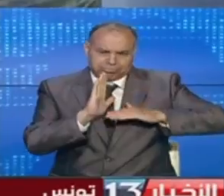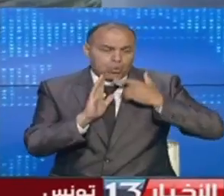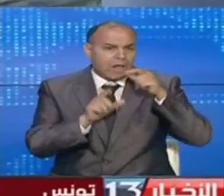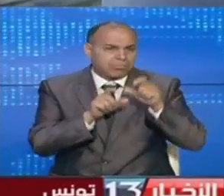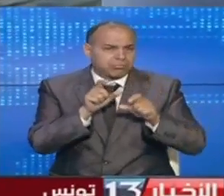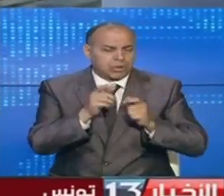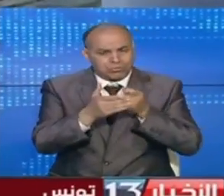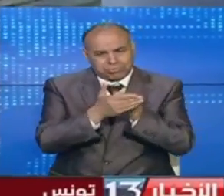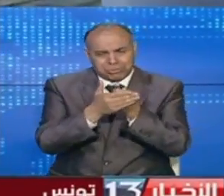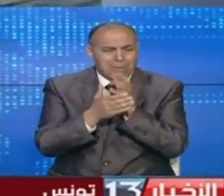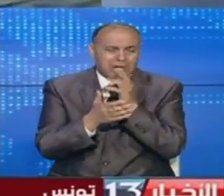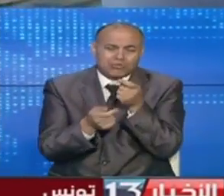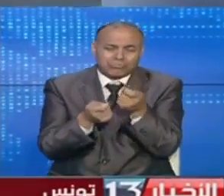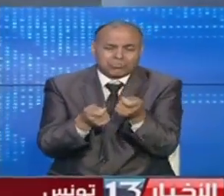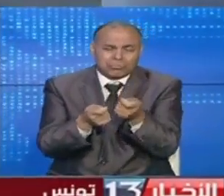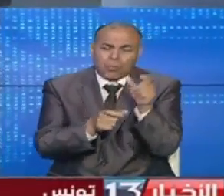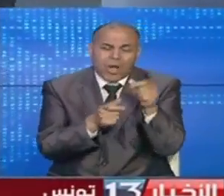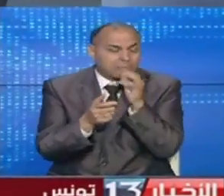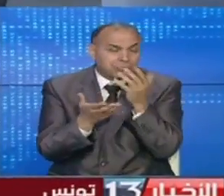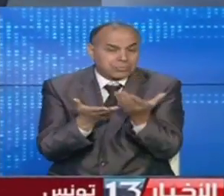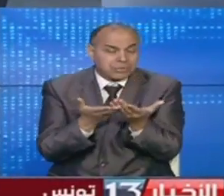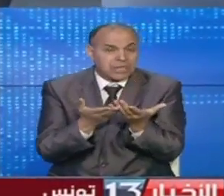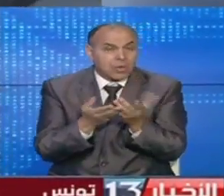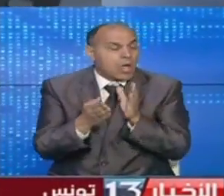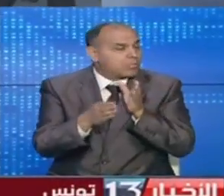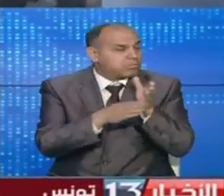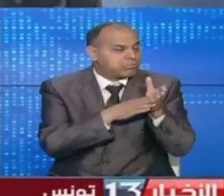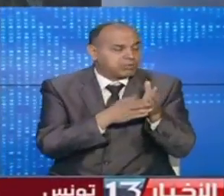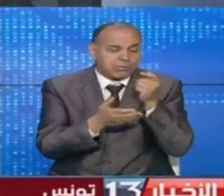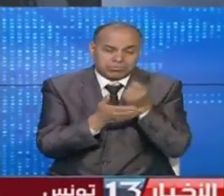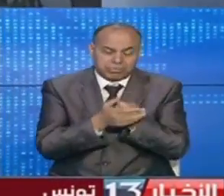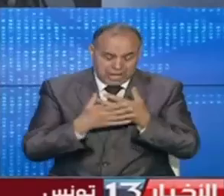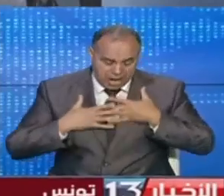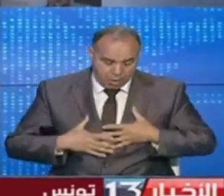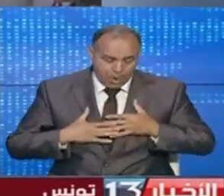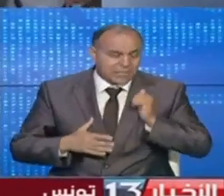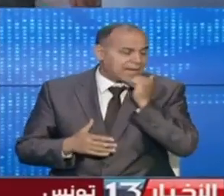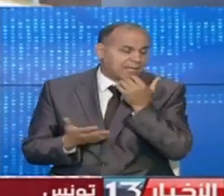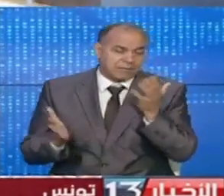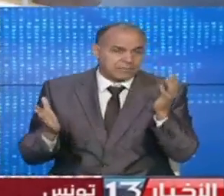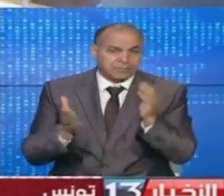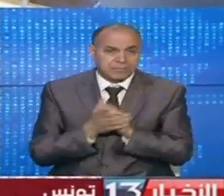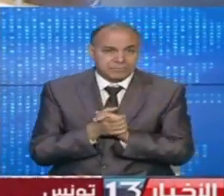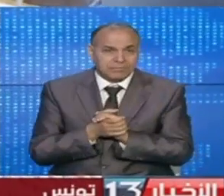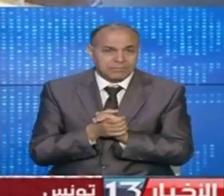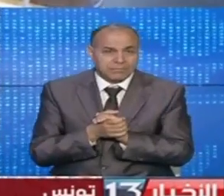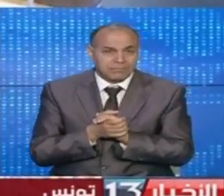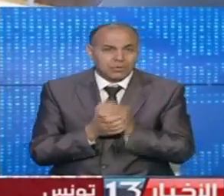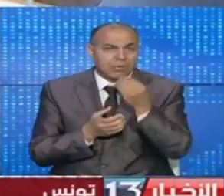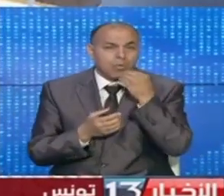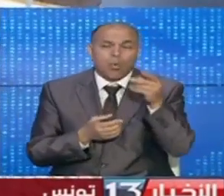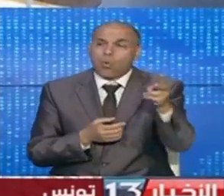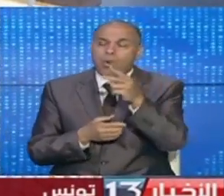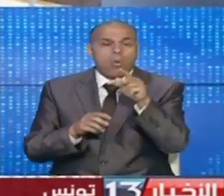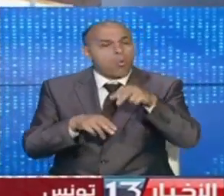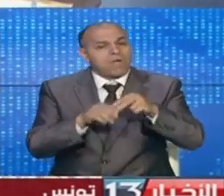إلى ضعف المقدرة الشرائية للمواطن والتوجه إلى اقتناء مستلزمات العيد. هاي النصب الكل واقف،